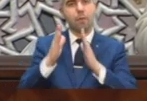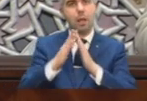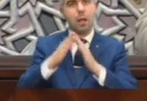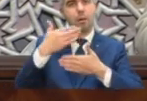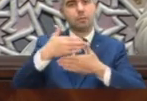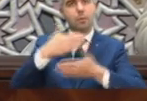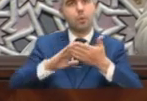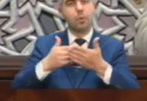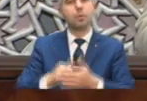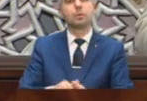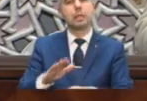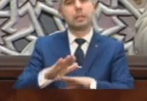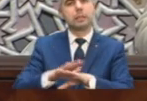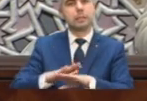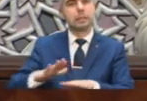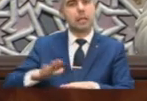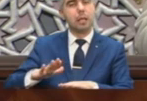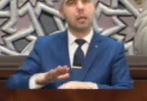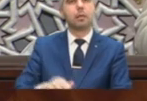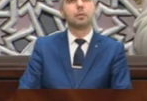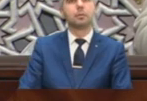والإسكان وسياسة المدينة.